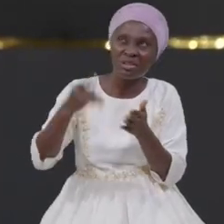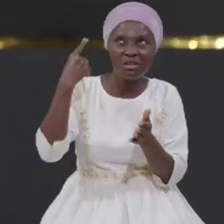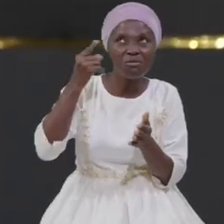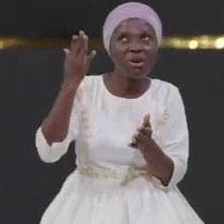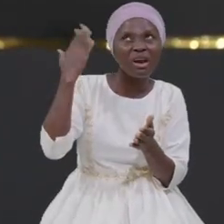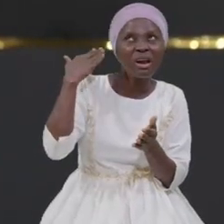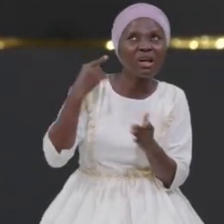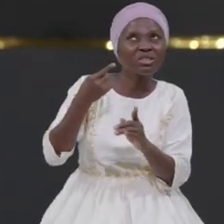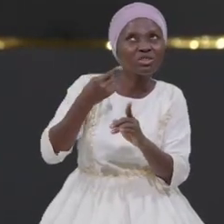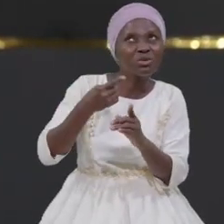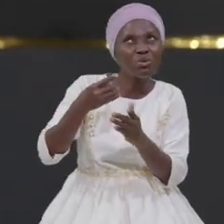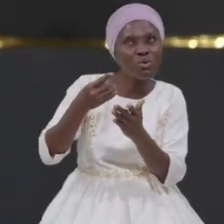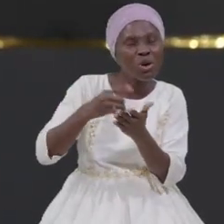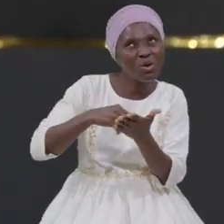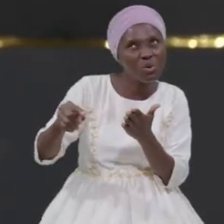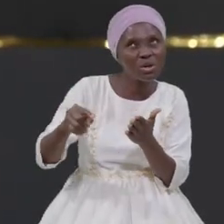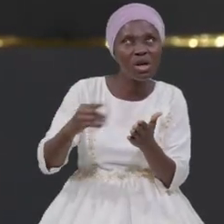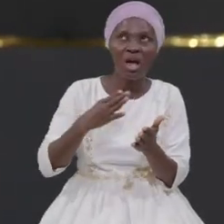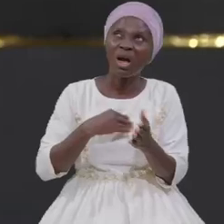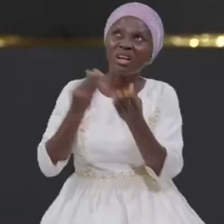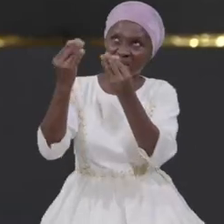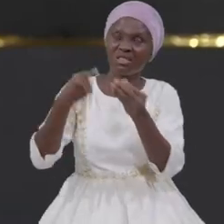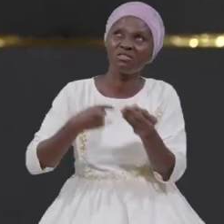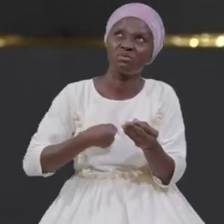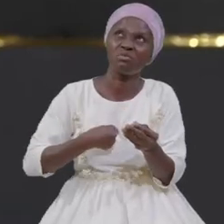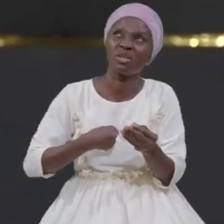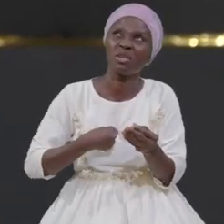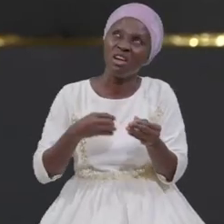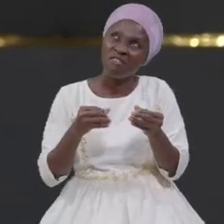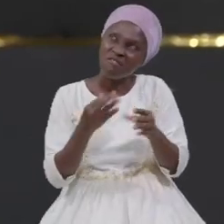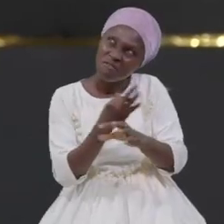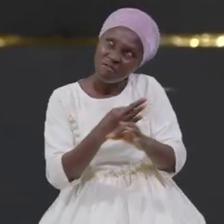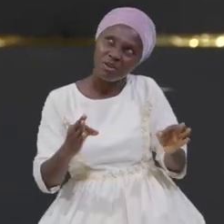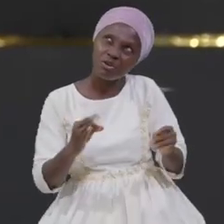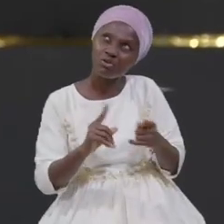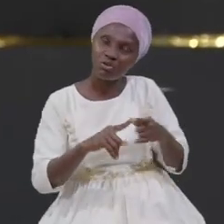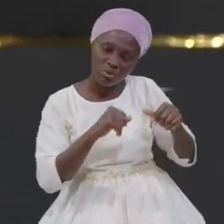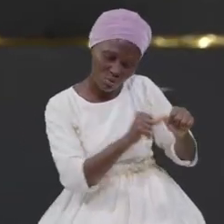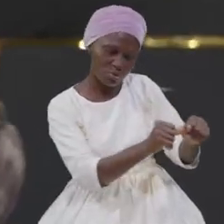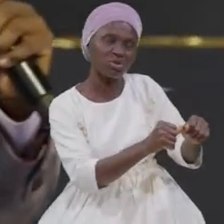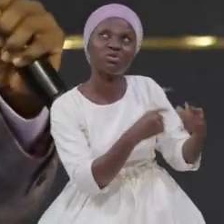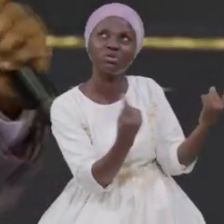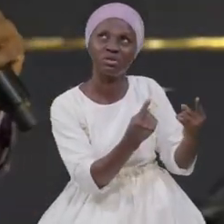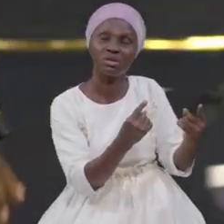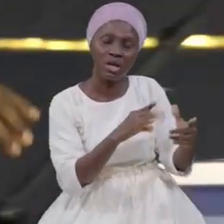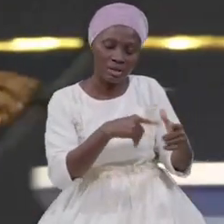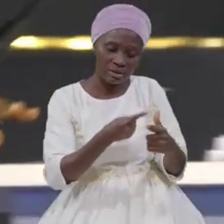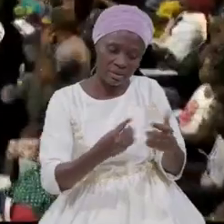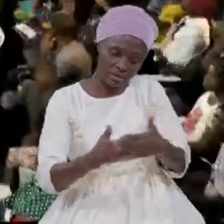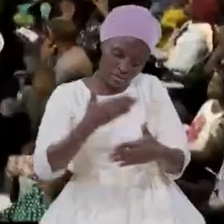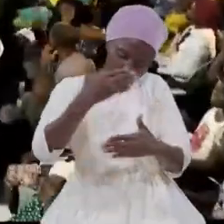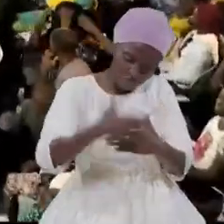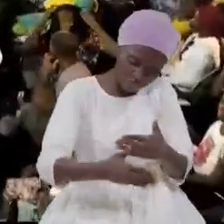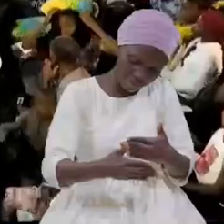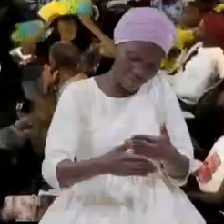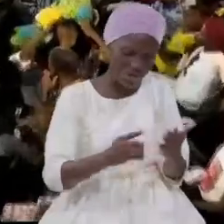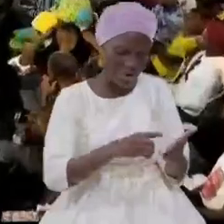passée et donne-moi la chance, la licence pour que je continue la semaine suivante à